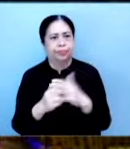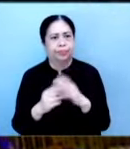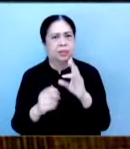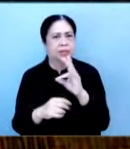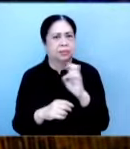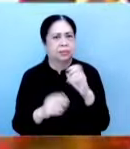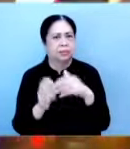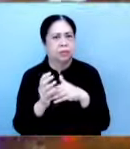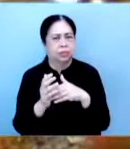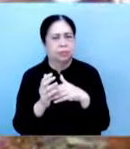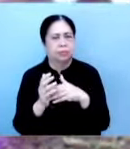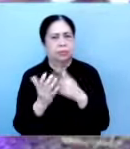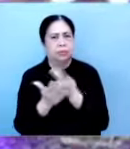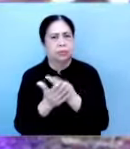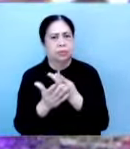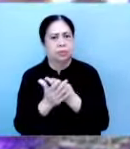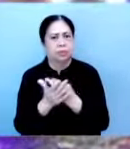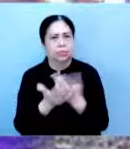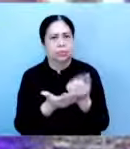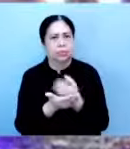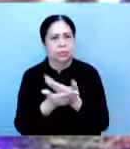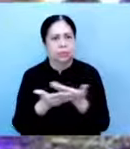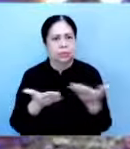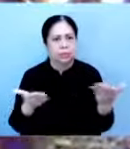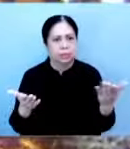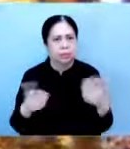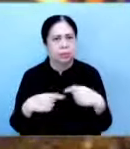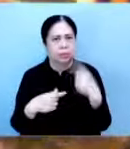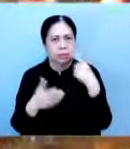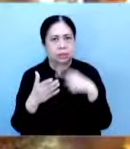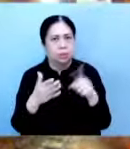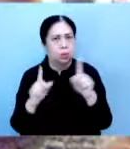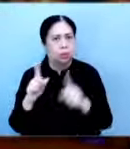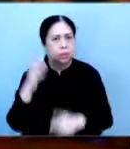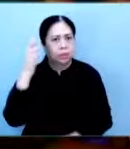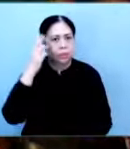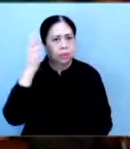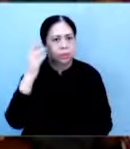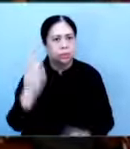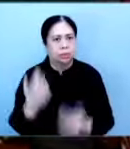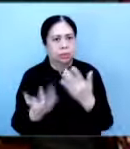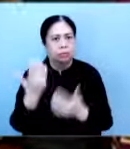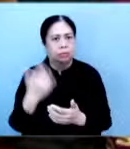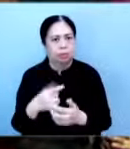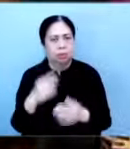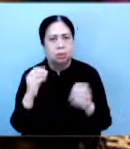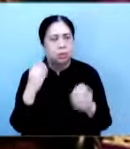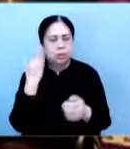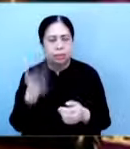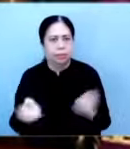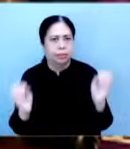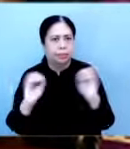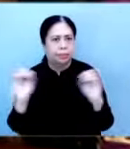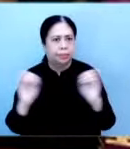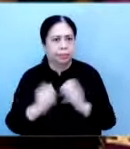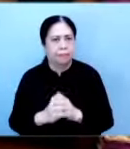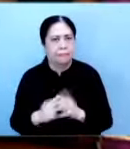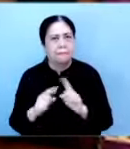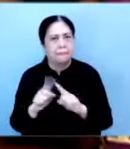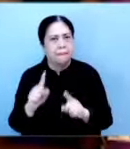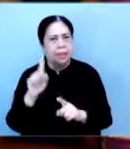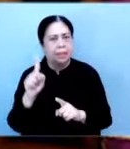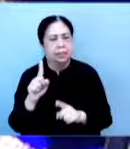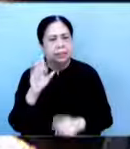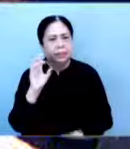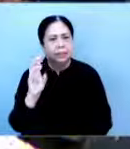ang halaga ng ari-ariang natupok habang Inaalam pa ang sanhi ng sunog walang namatay sa insidente Yun nga lang isang 60